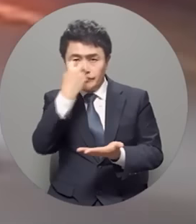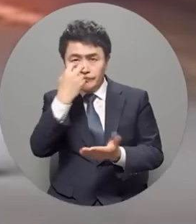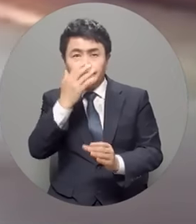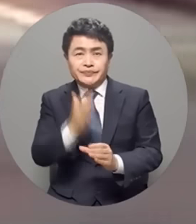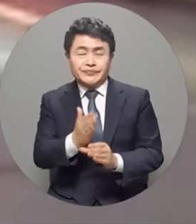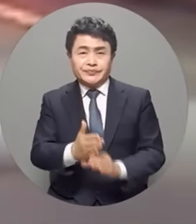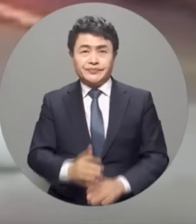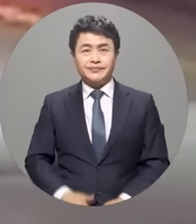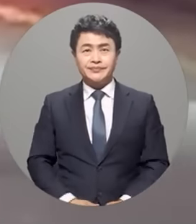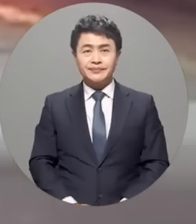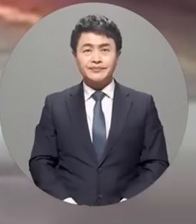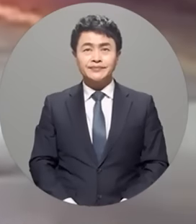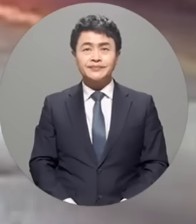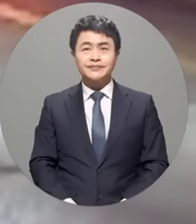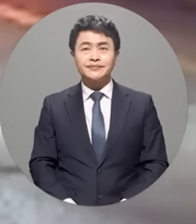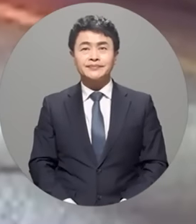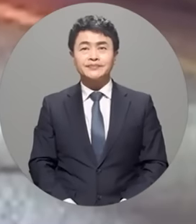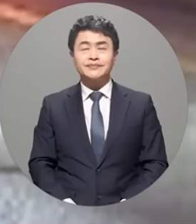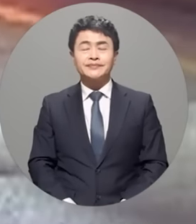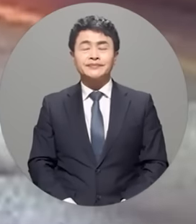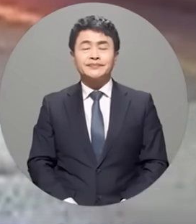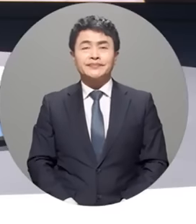있습니다 MBC 뉴스 김입니다